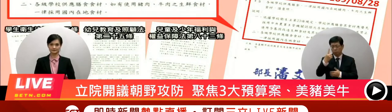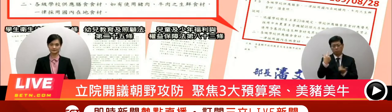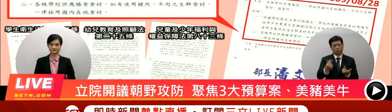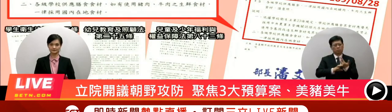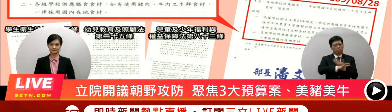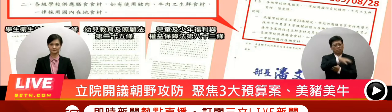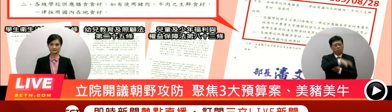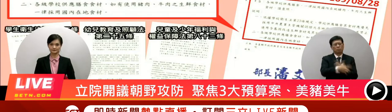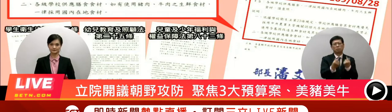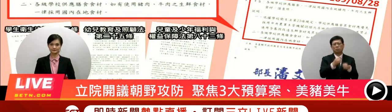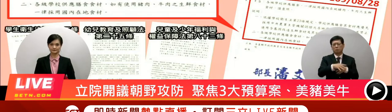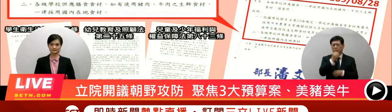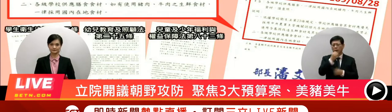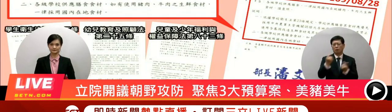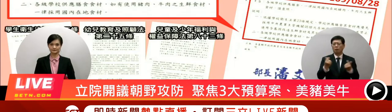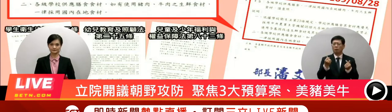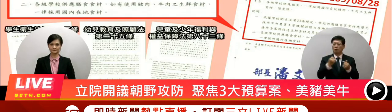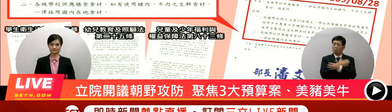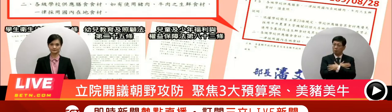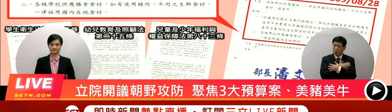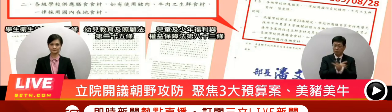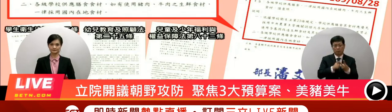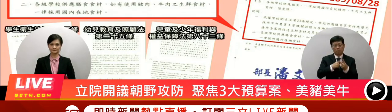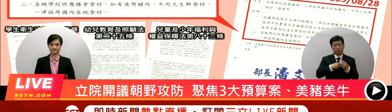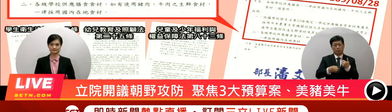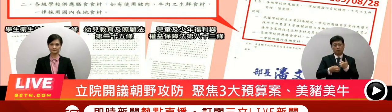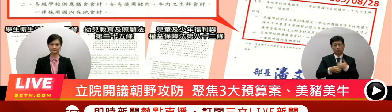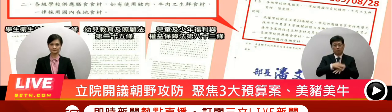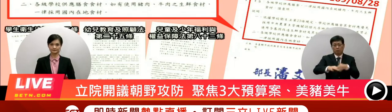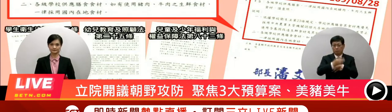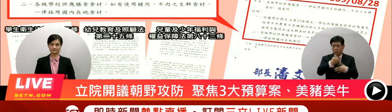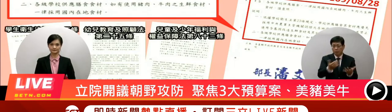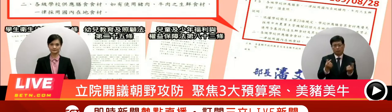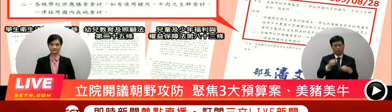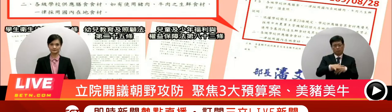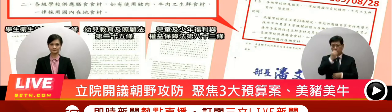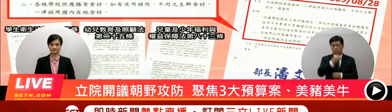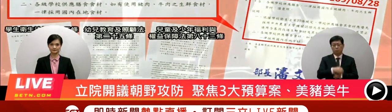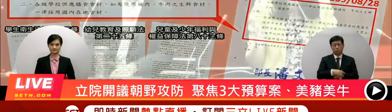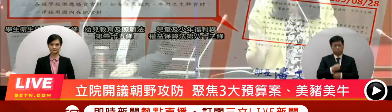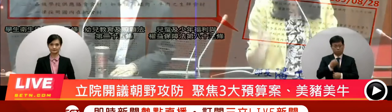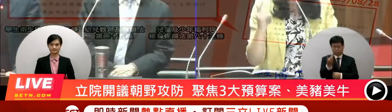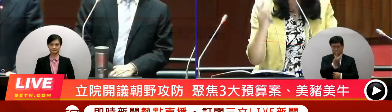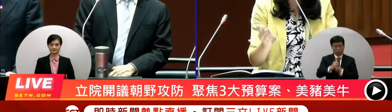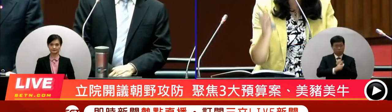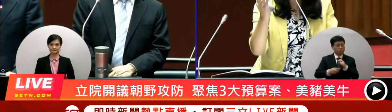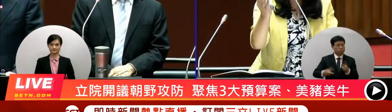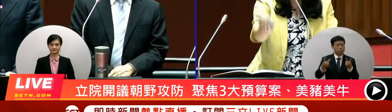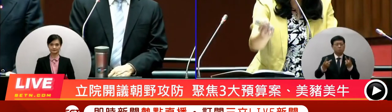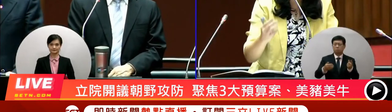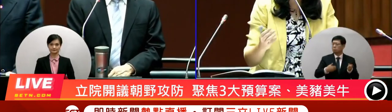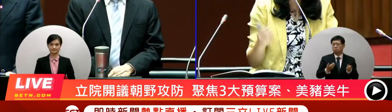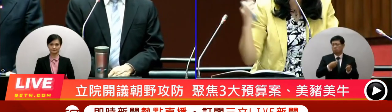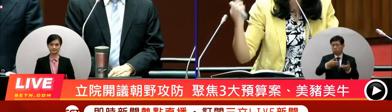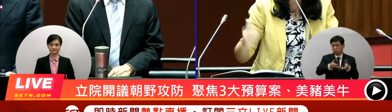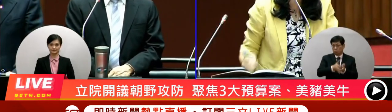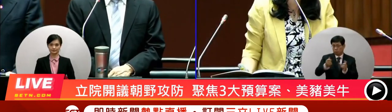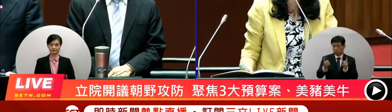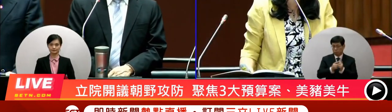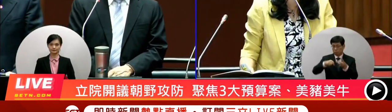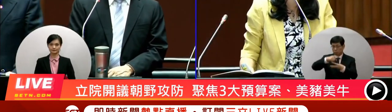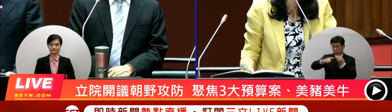在其他的单位也会，比如说幼儿园，比如说安亲班也会。所以我们立刻提出了这三项修法，不知道部长对于这